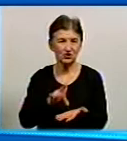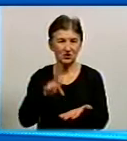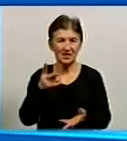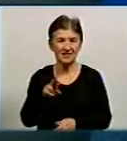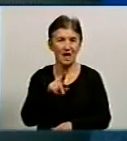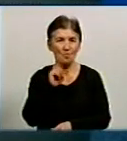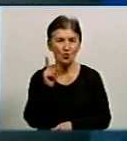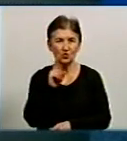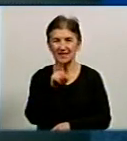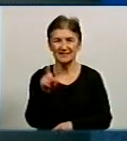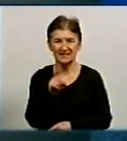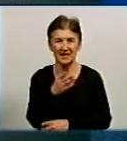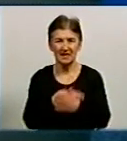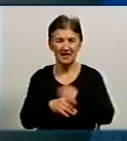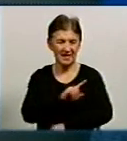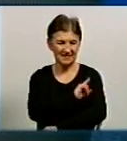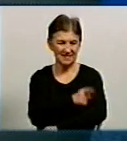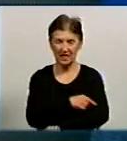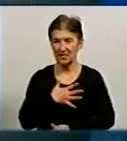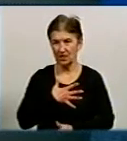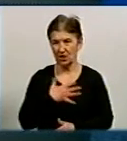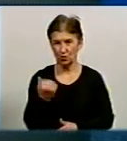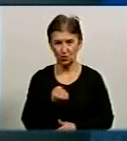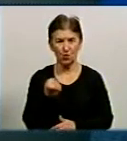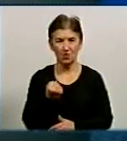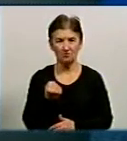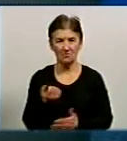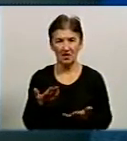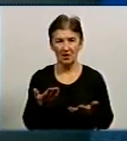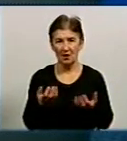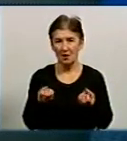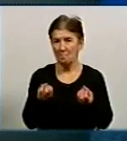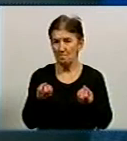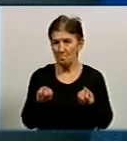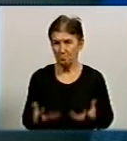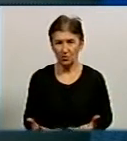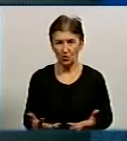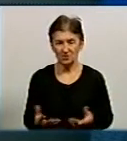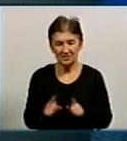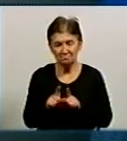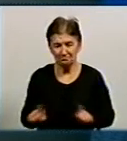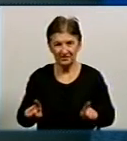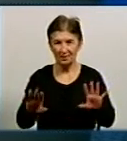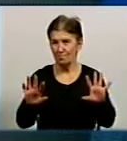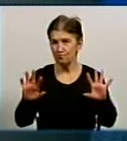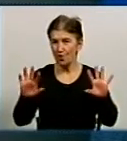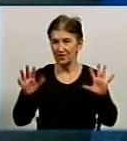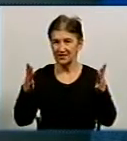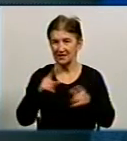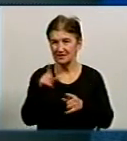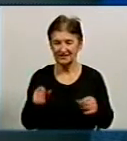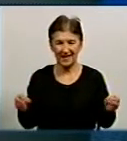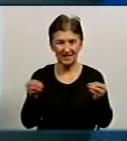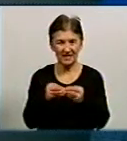молоді з інвалідністю «Сильні духом». Це, ну, я скажу вам, просто виключна подія. За 10